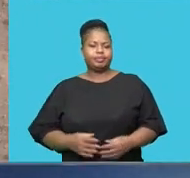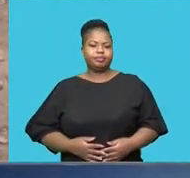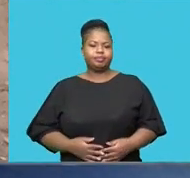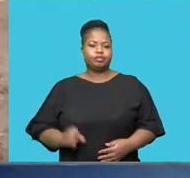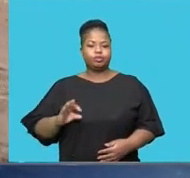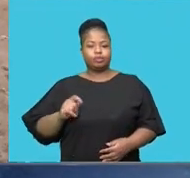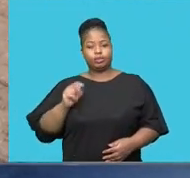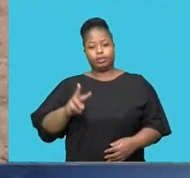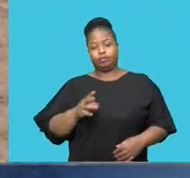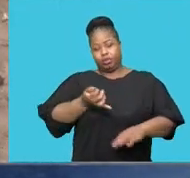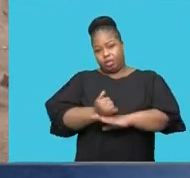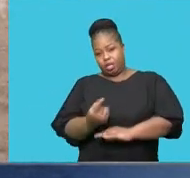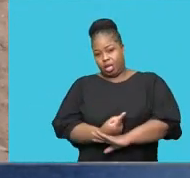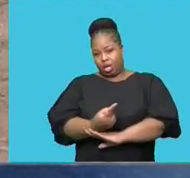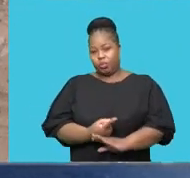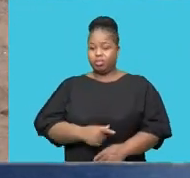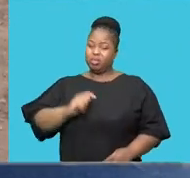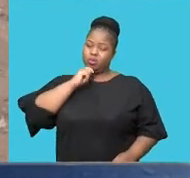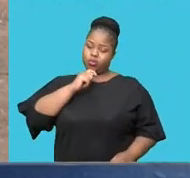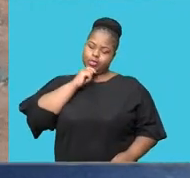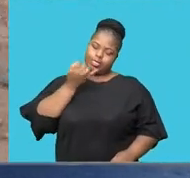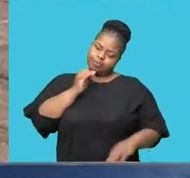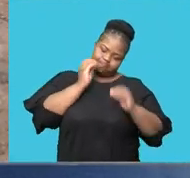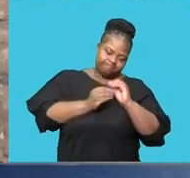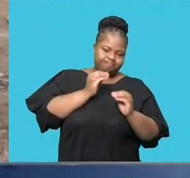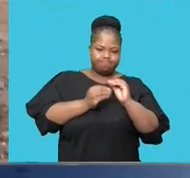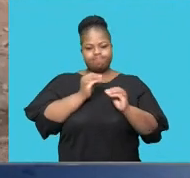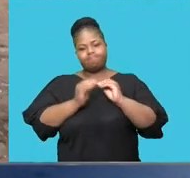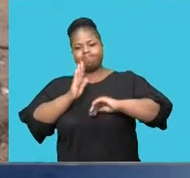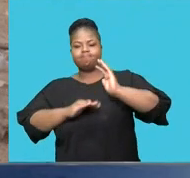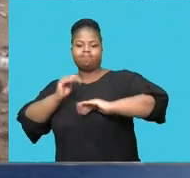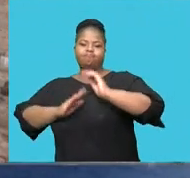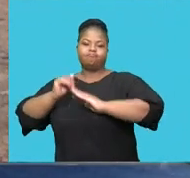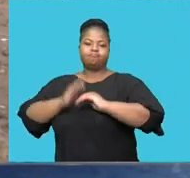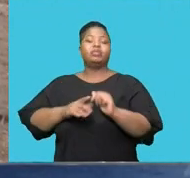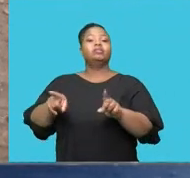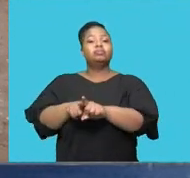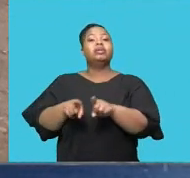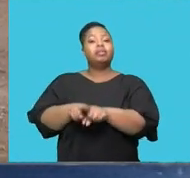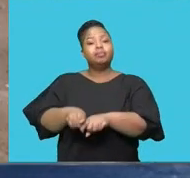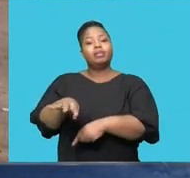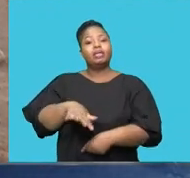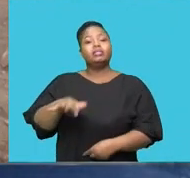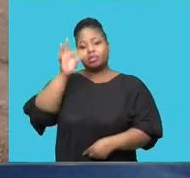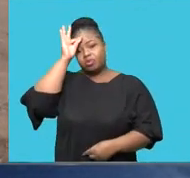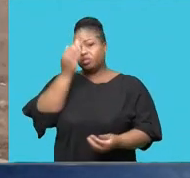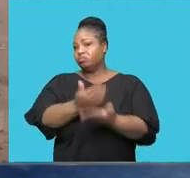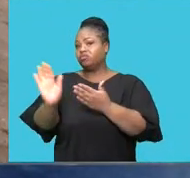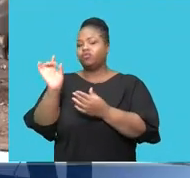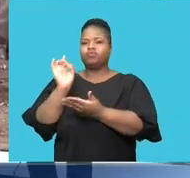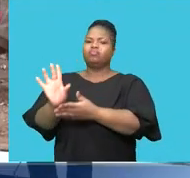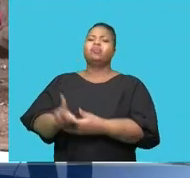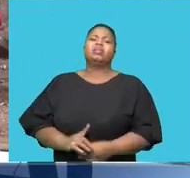ndawo ngezikhathi zasekuseni bebekhona bebesaqhubeka nokuzibekela imikhukhu yabo kule ndawo abasoswe kuyo amaphoyisa bethi ayikho